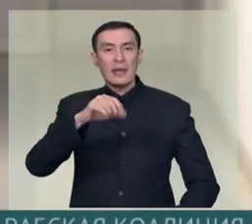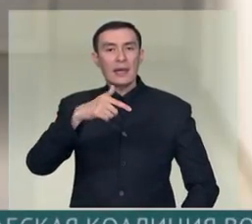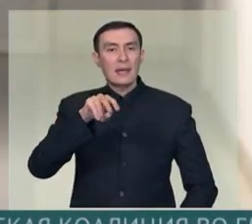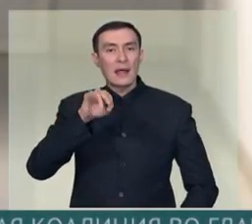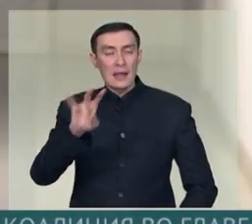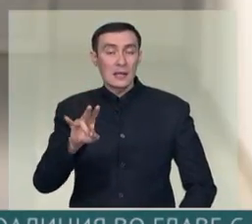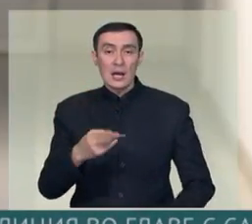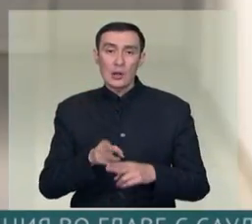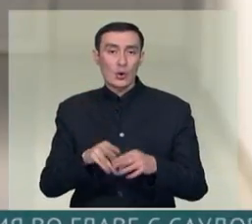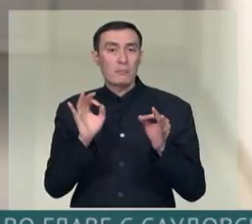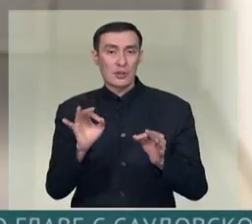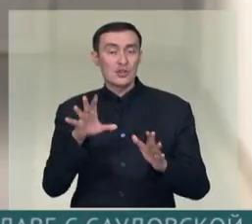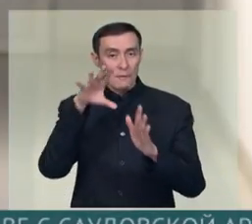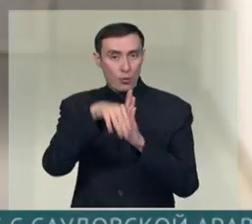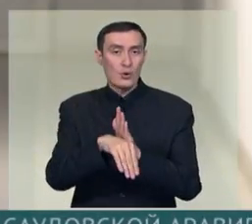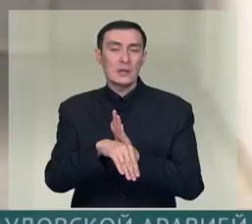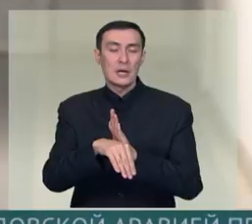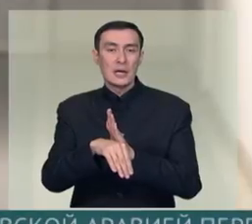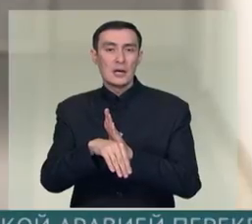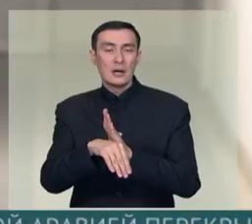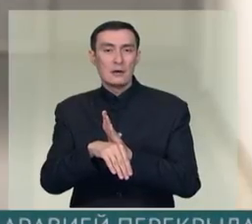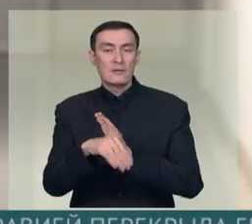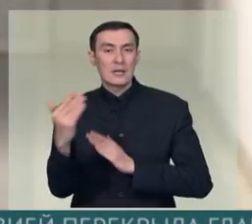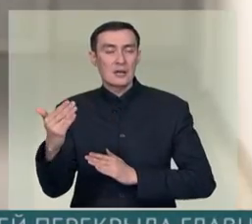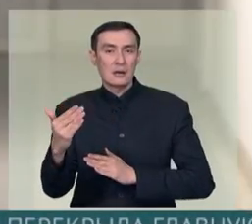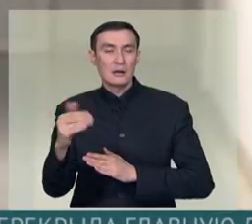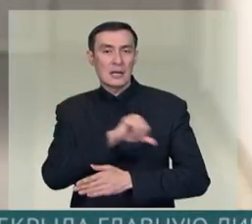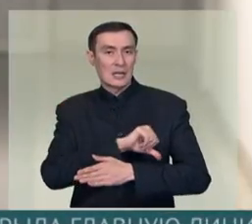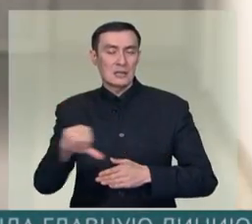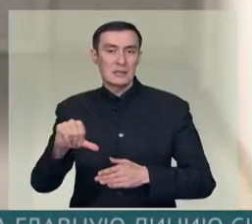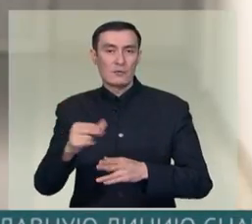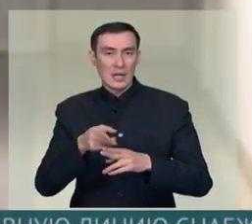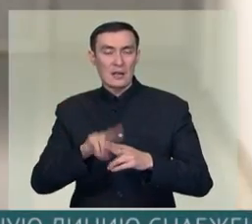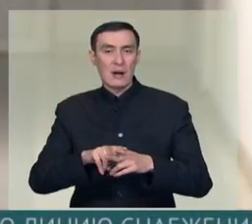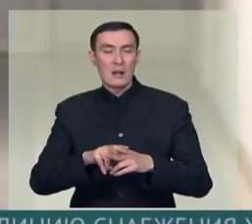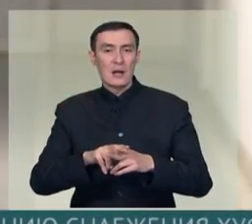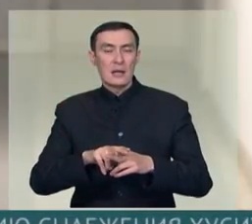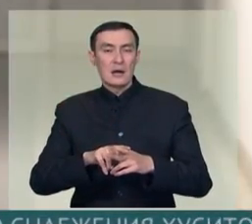которые практически входят в границы полигона, то у